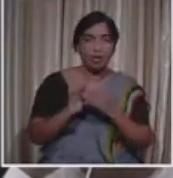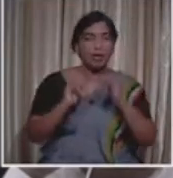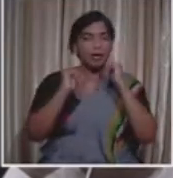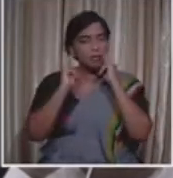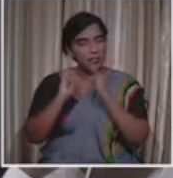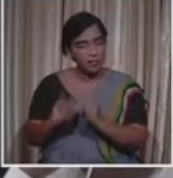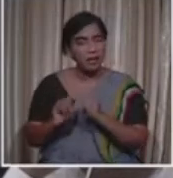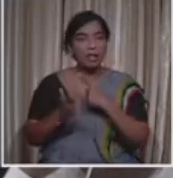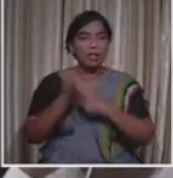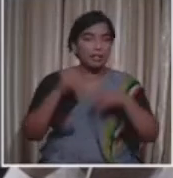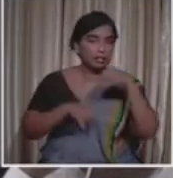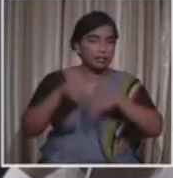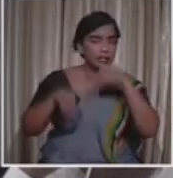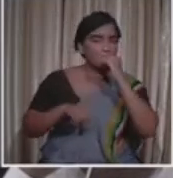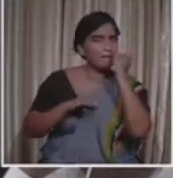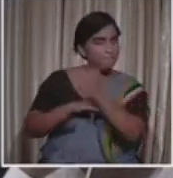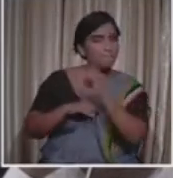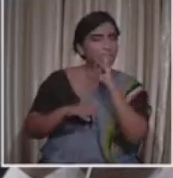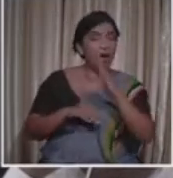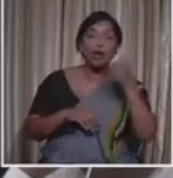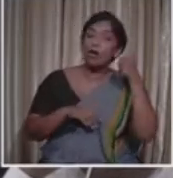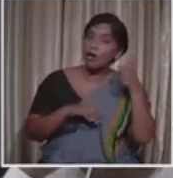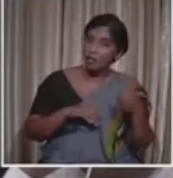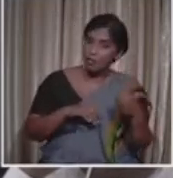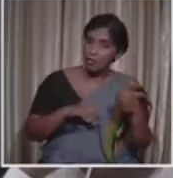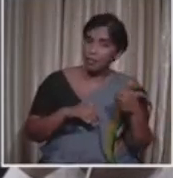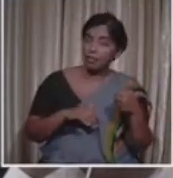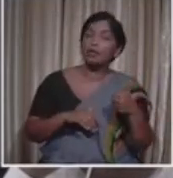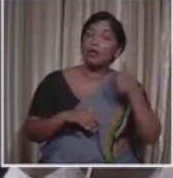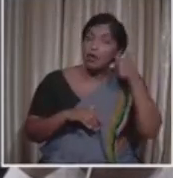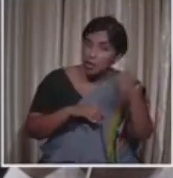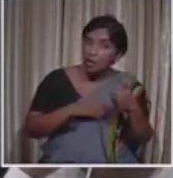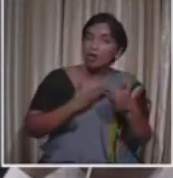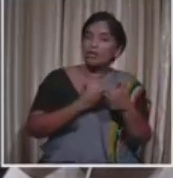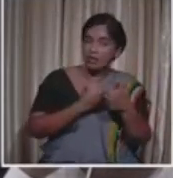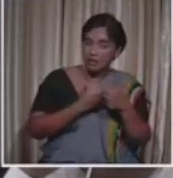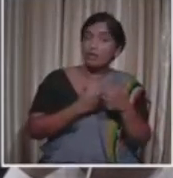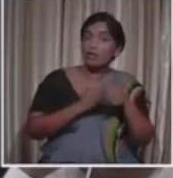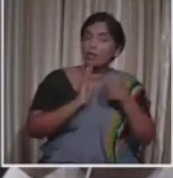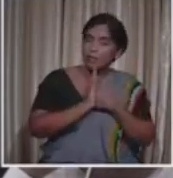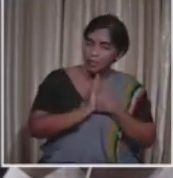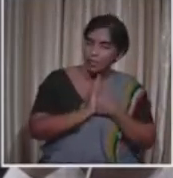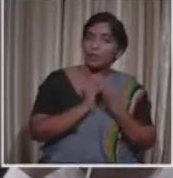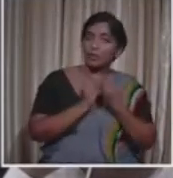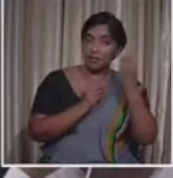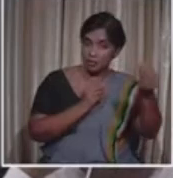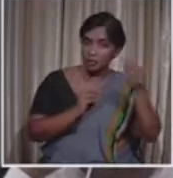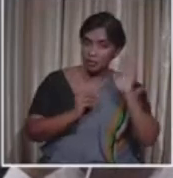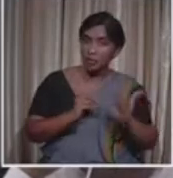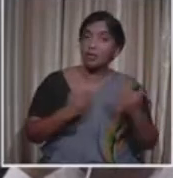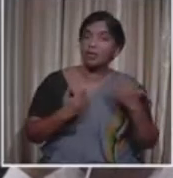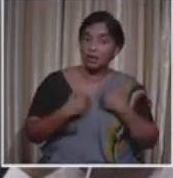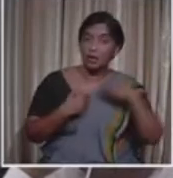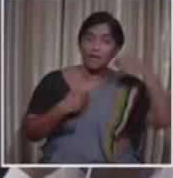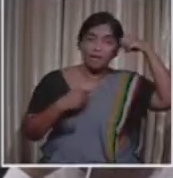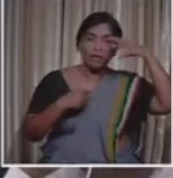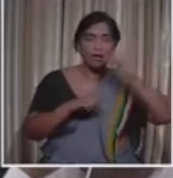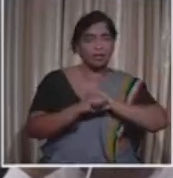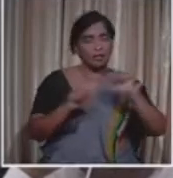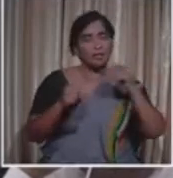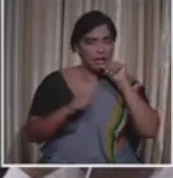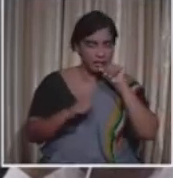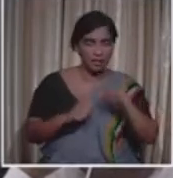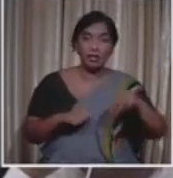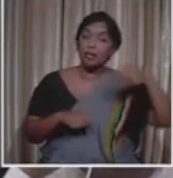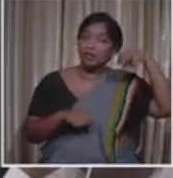පැත්තට දේශපාලකින්ට බලිනවා වගේම හොඳ පැත්තෙත් හොඳක් වෙලා තියෙනවා නම් ඒකේ ගෞරවයත් මේ රට හිමි වෙන්නට ඕනේ. අපිට විදුලිය නැති එක ඇත්ත.